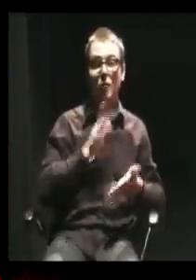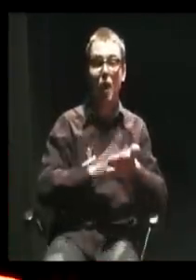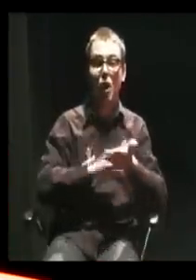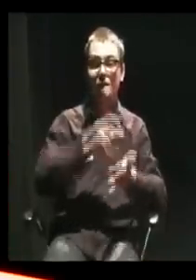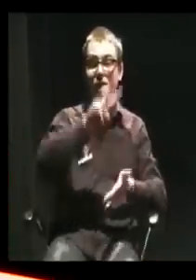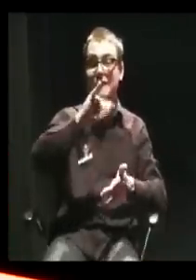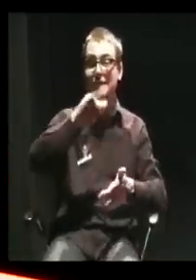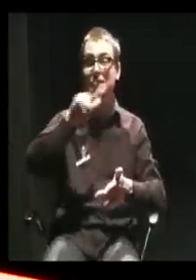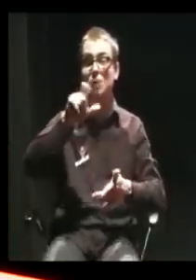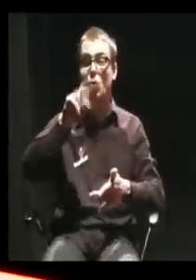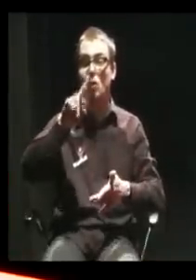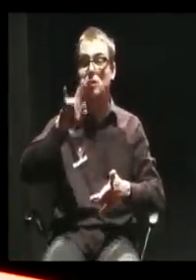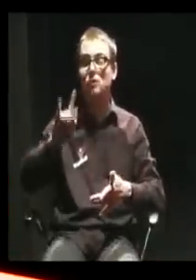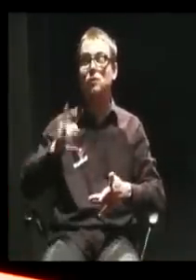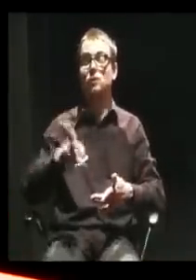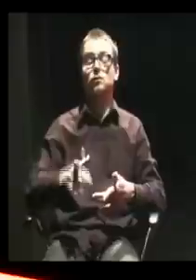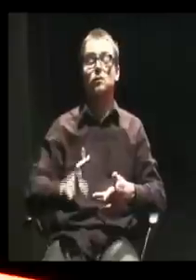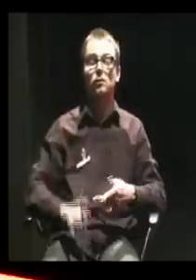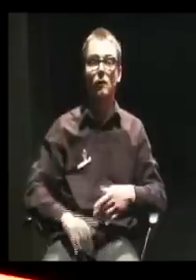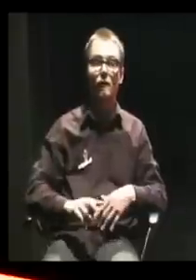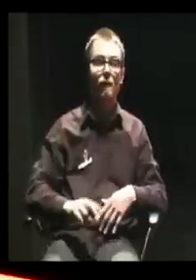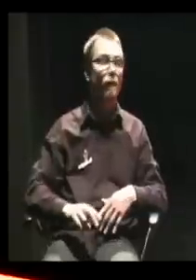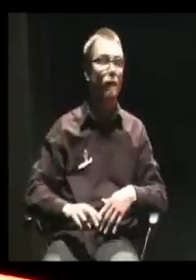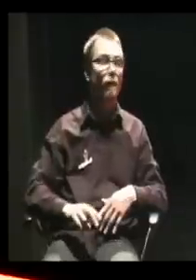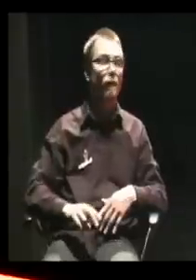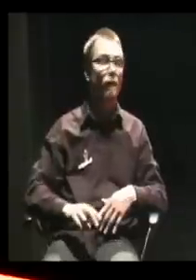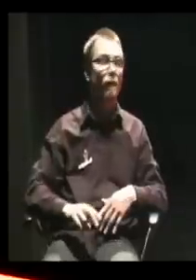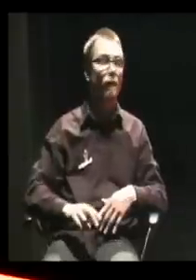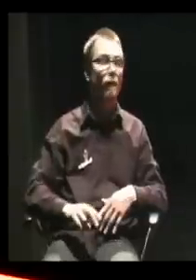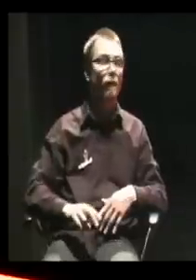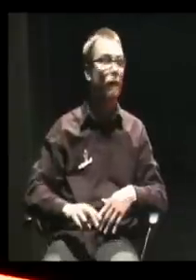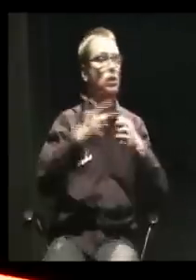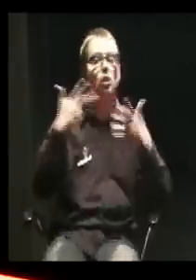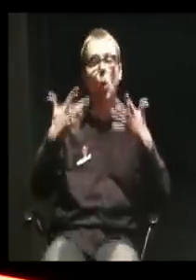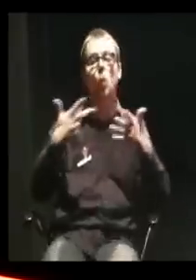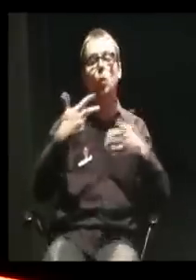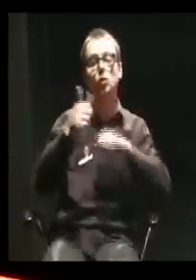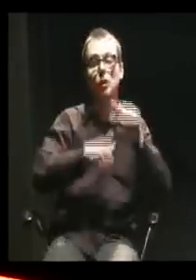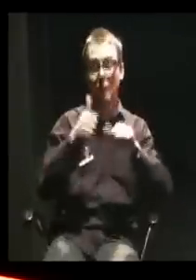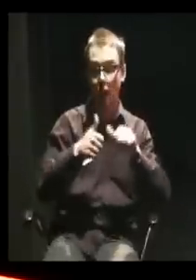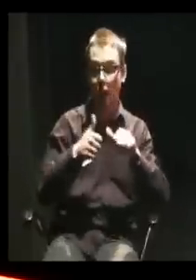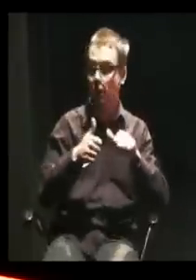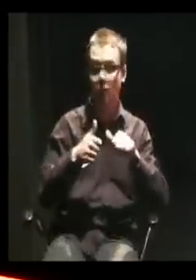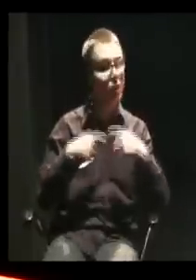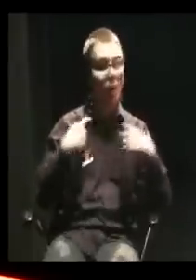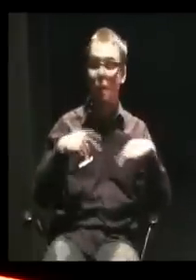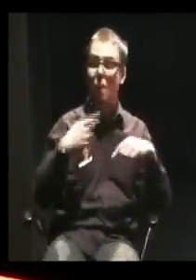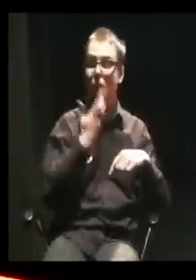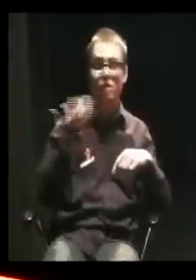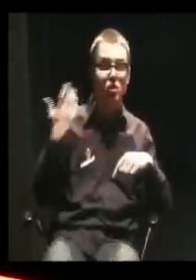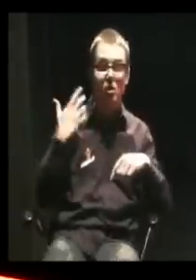internetowym. W 28-letniej historii tego plebiscytu nie było tak, że była nominowana osoba z